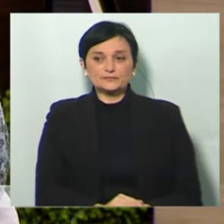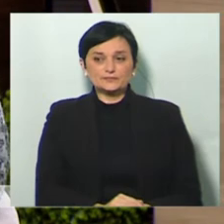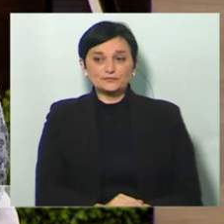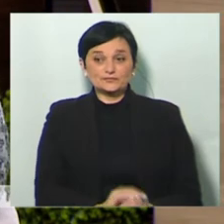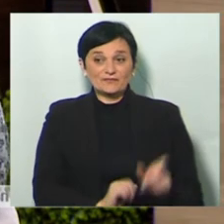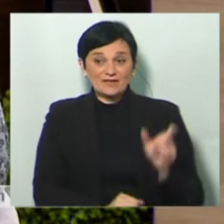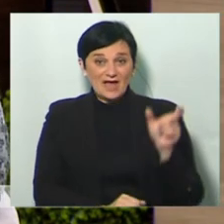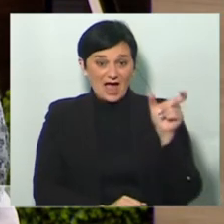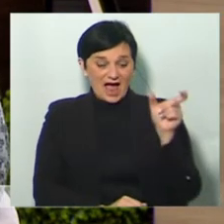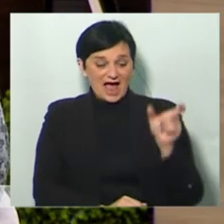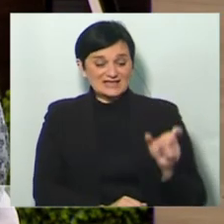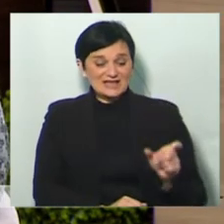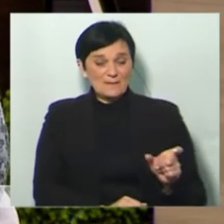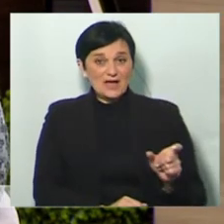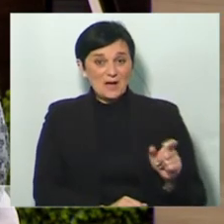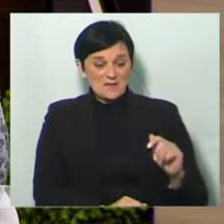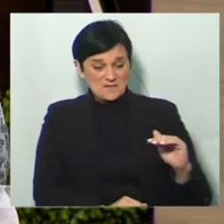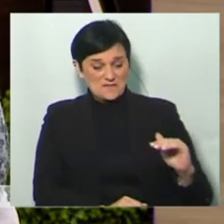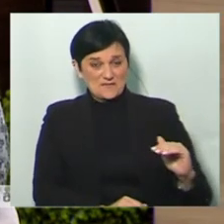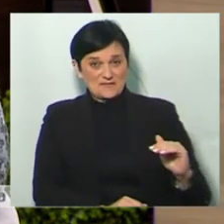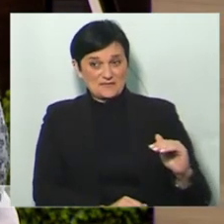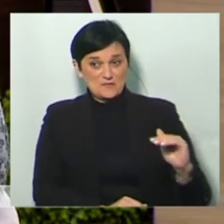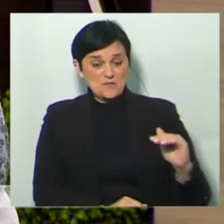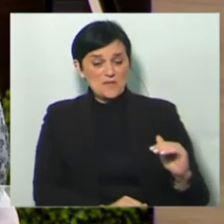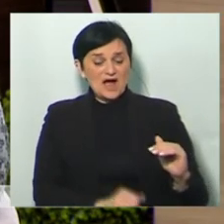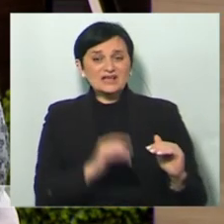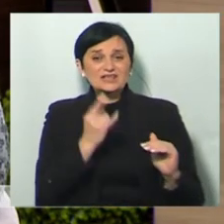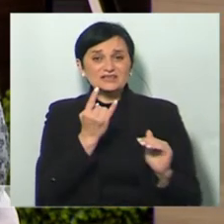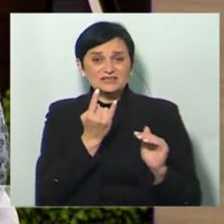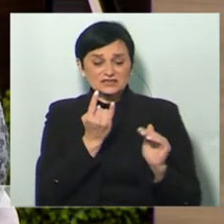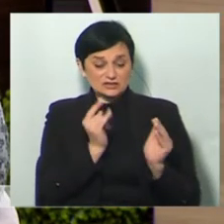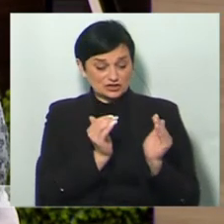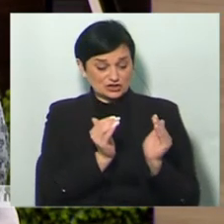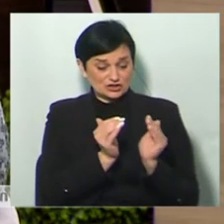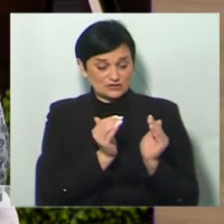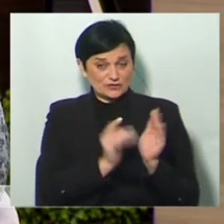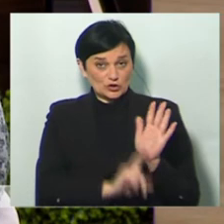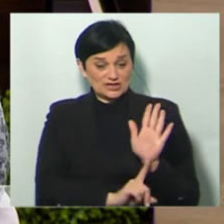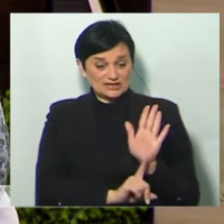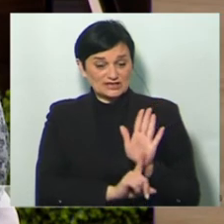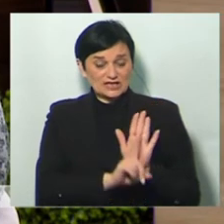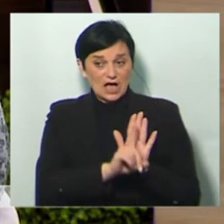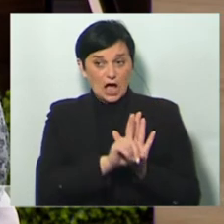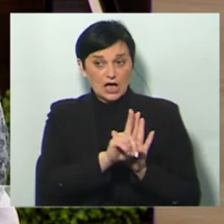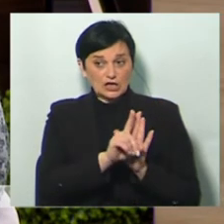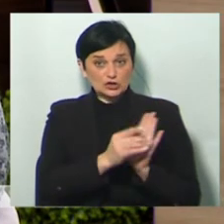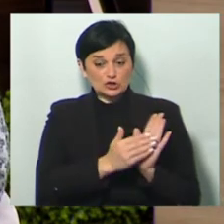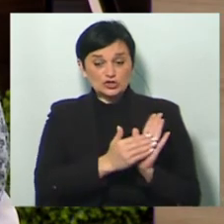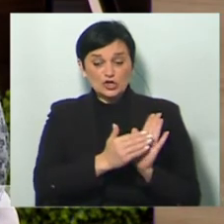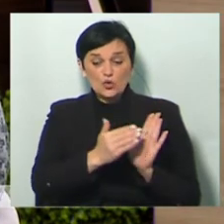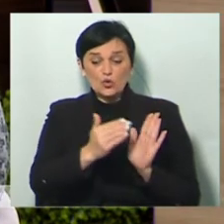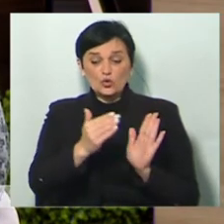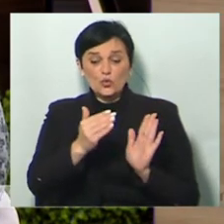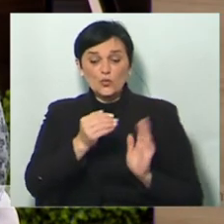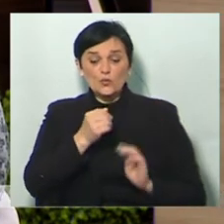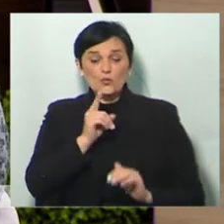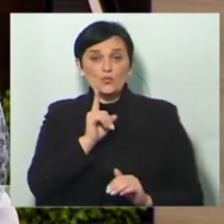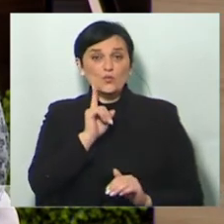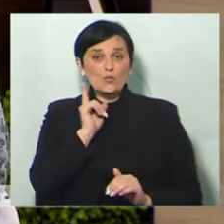adam ien istoris anu. Sub băt era trulo bisa să kidan dat grebuli, mozardobit dam